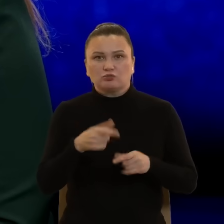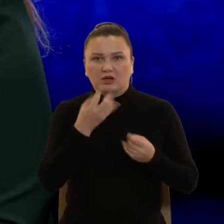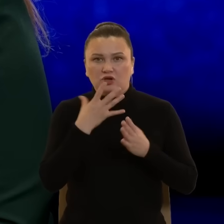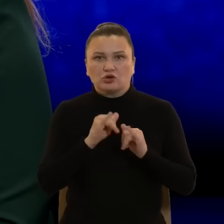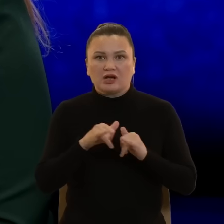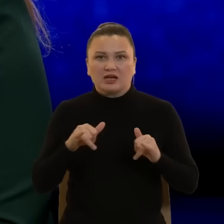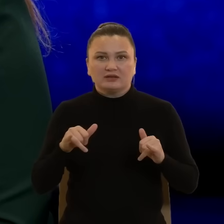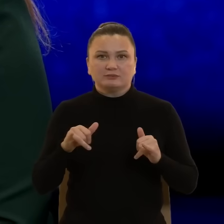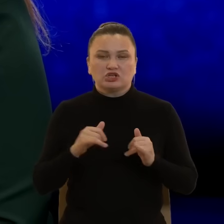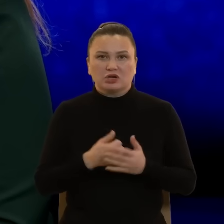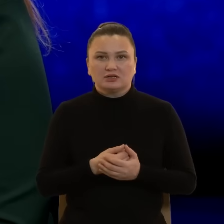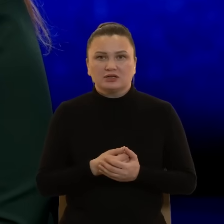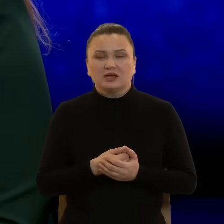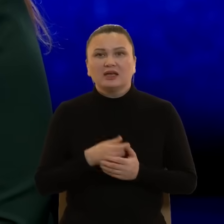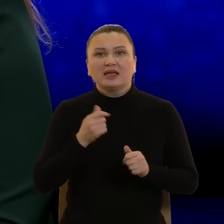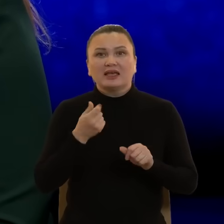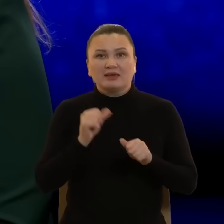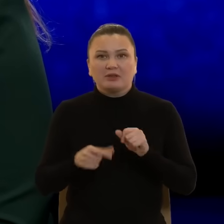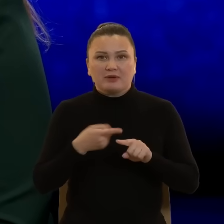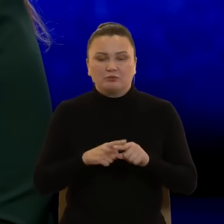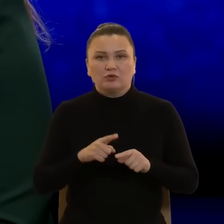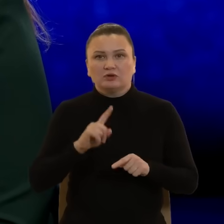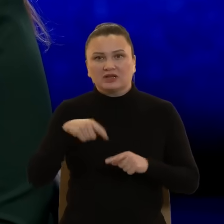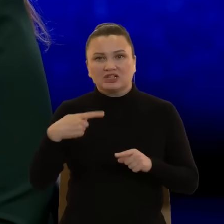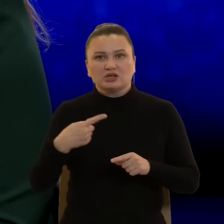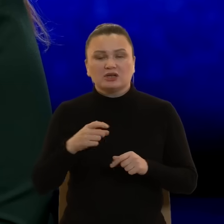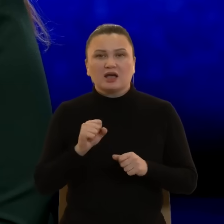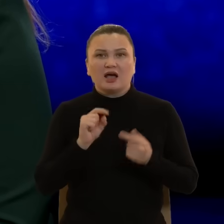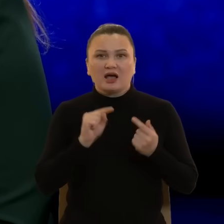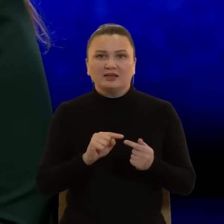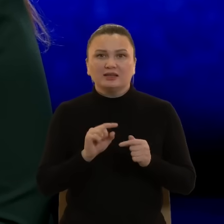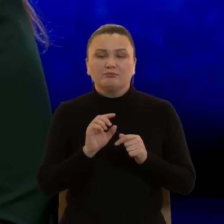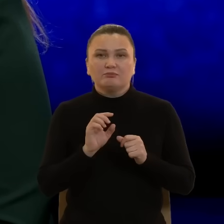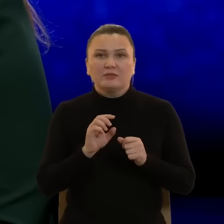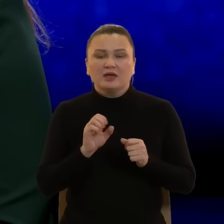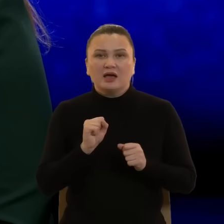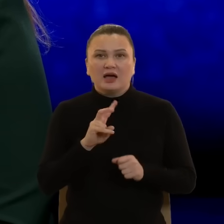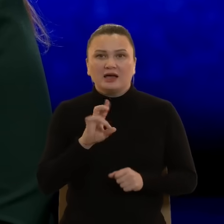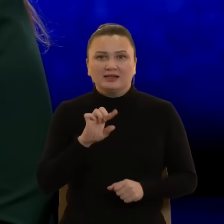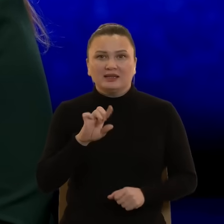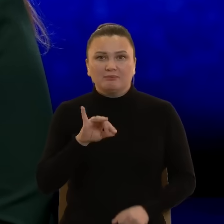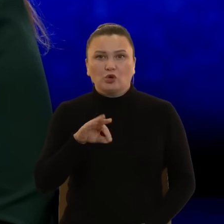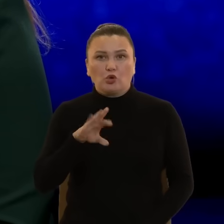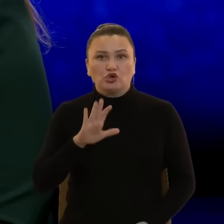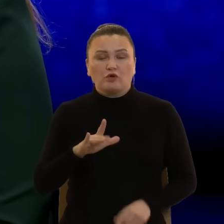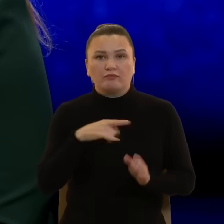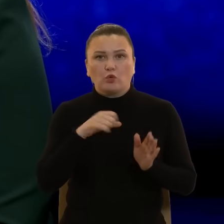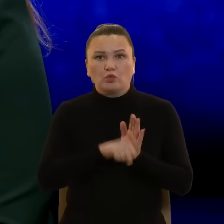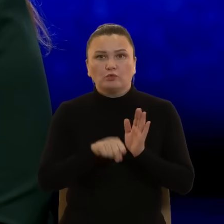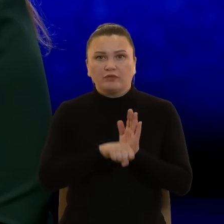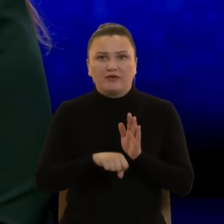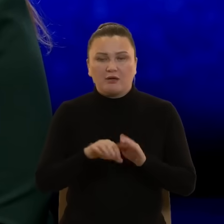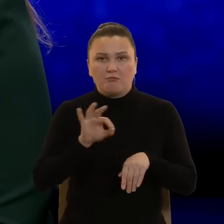росла и размножалась. Собственно, именно поэтому назначение антибиотиков приводит к тому, что мы убиваем бактерии и можем лечить